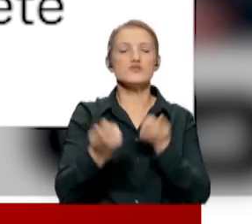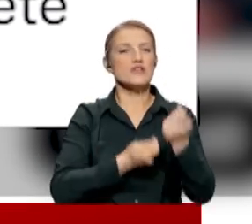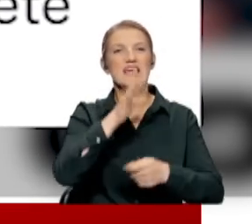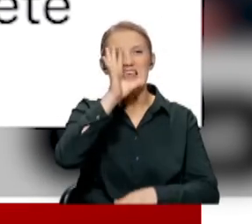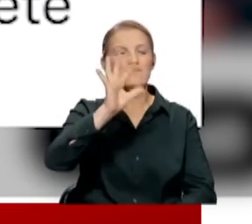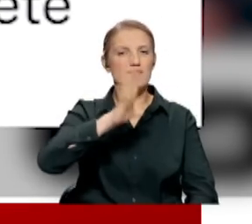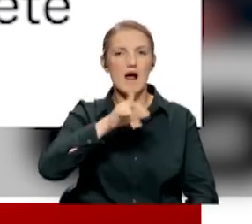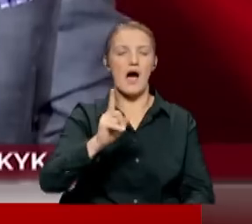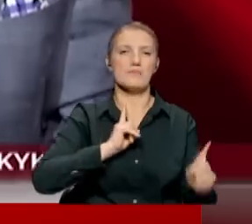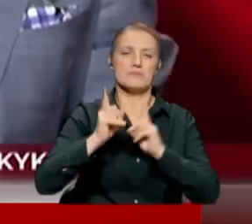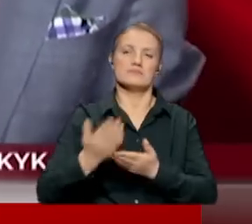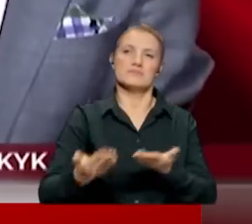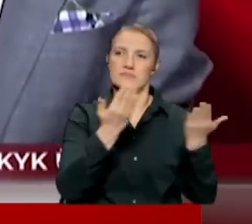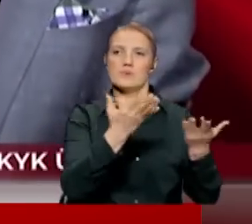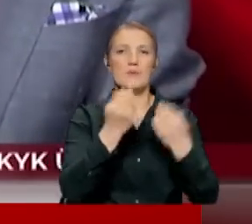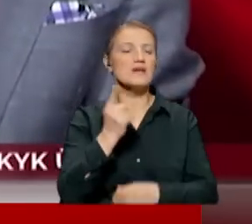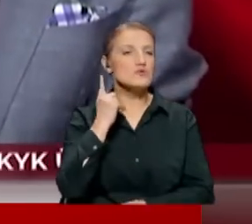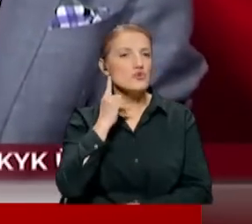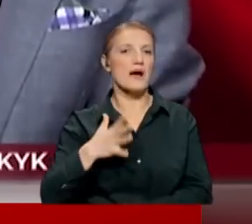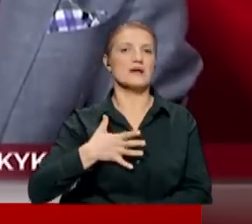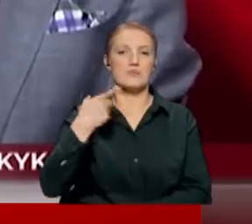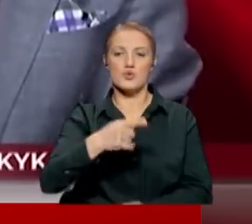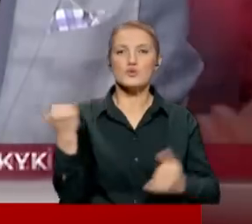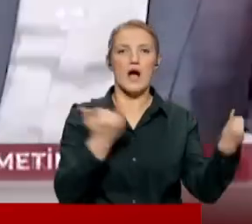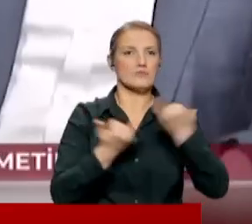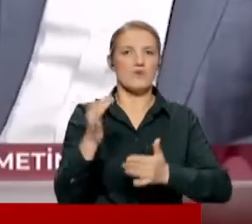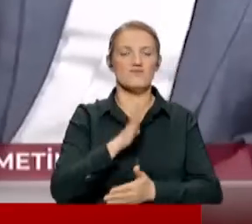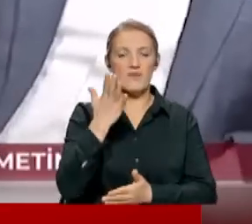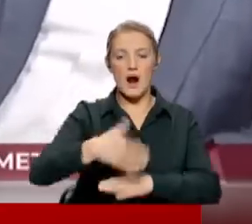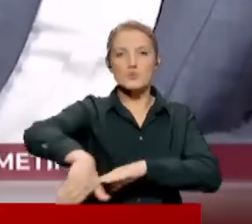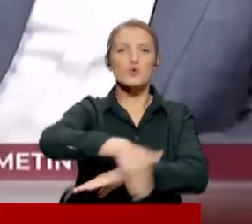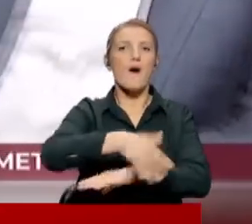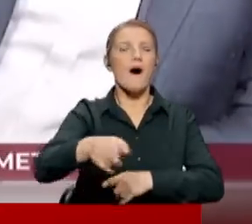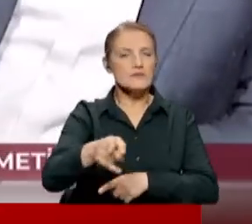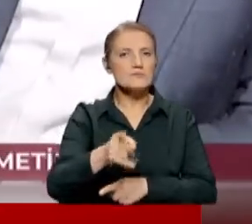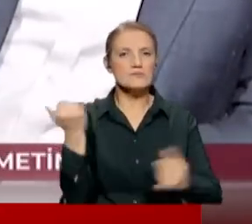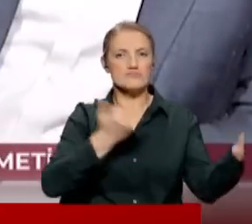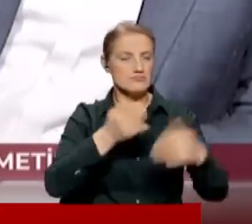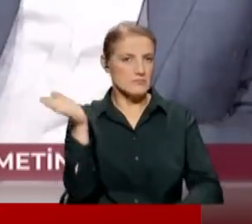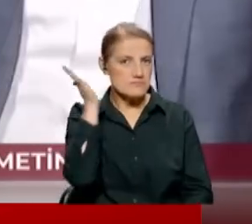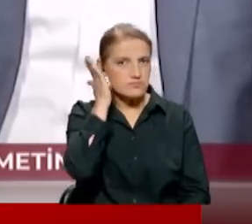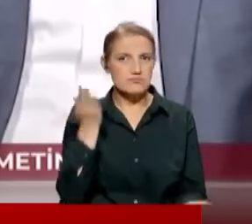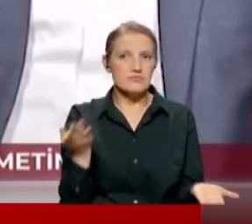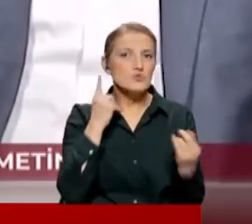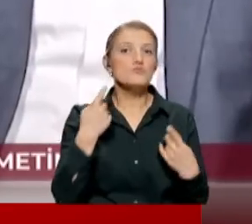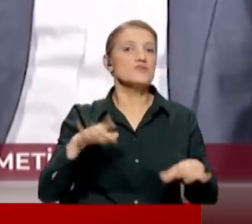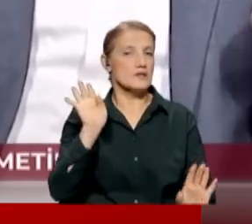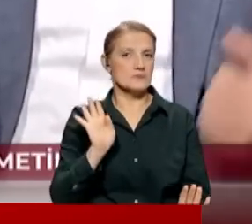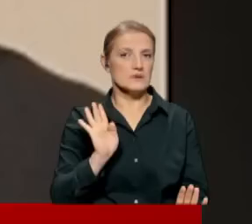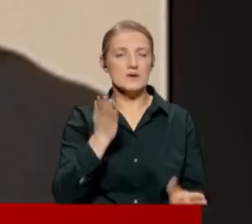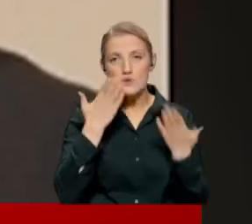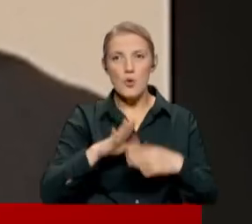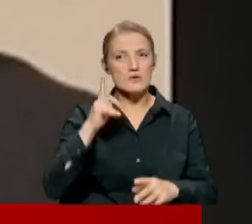adalete teslim edilmelidir işitmek istemesek de bu da alalım sokağın tartışmasını bırakma kapatacağız yok mu